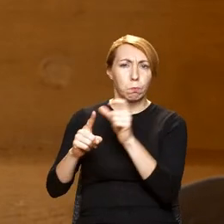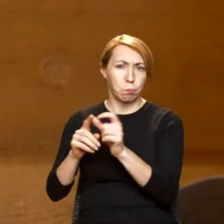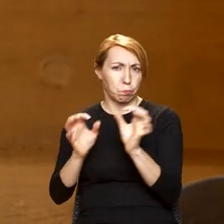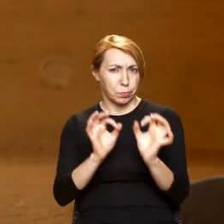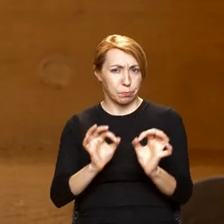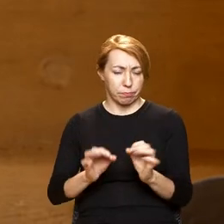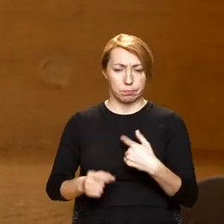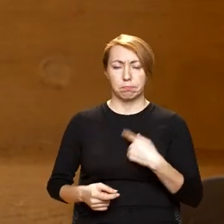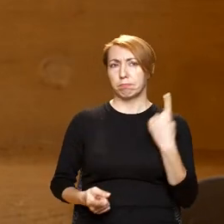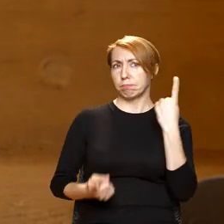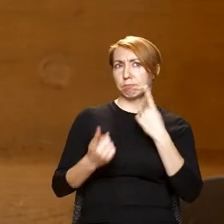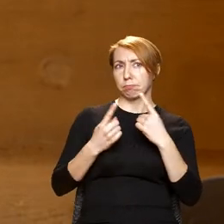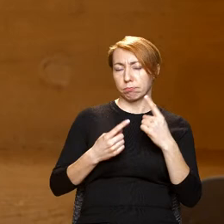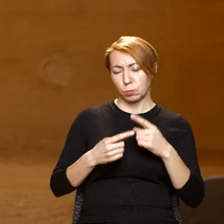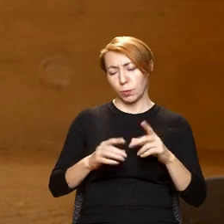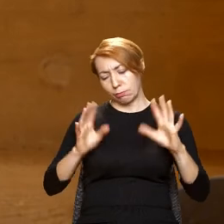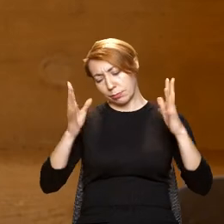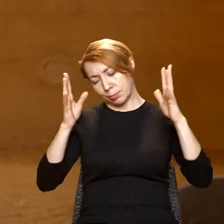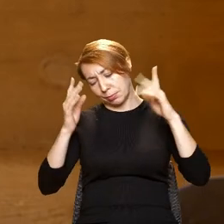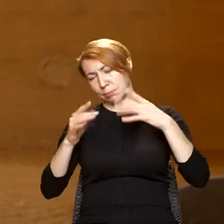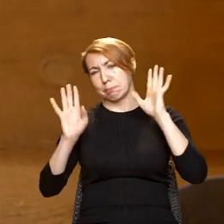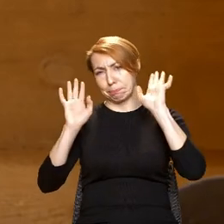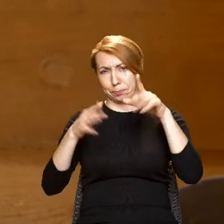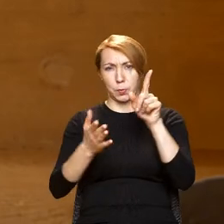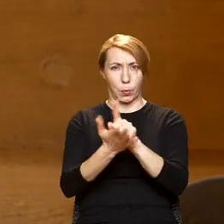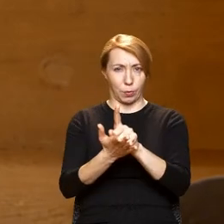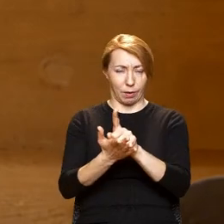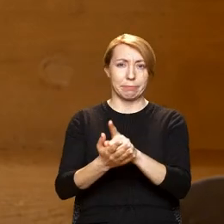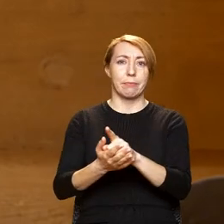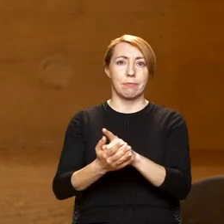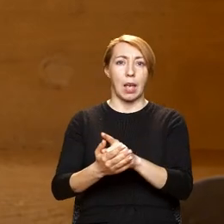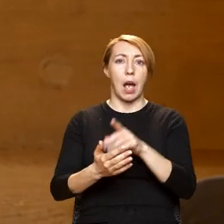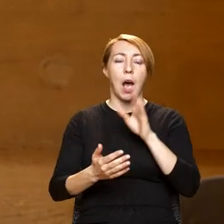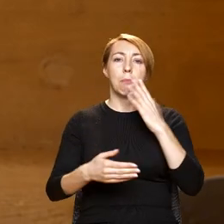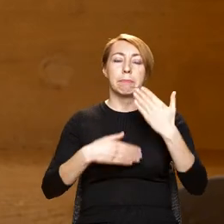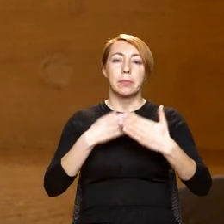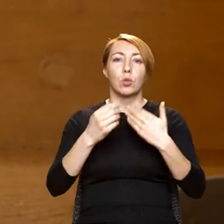więc pomyślałam sobie, hura, damy radę. Natomiast trudność